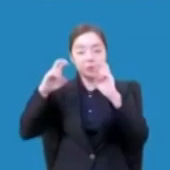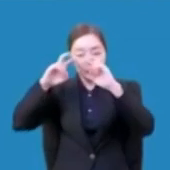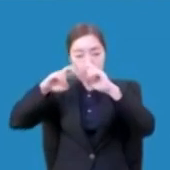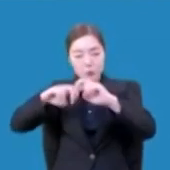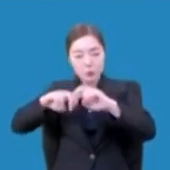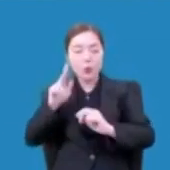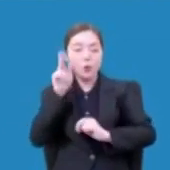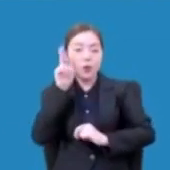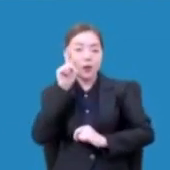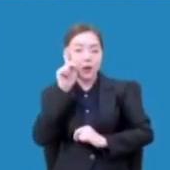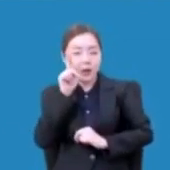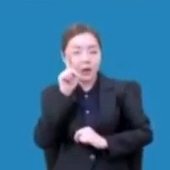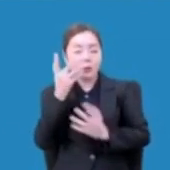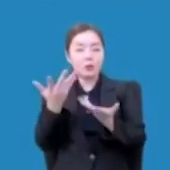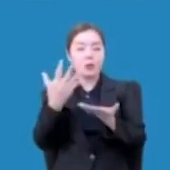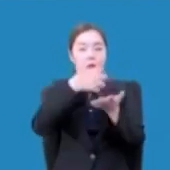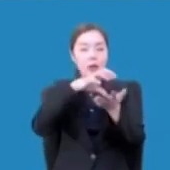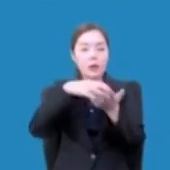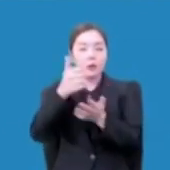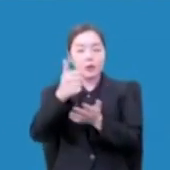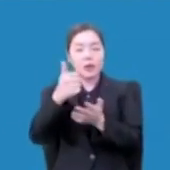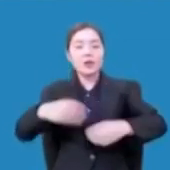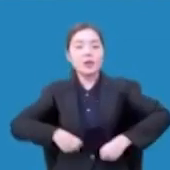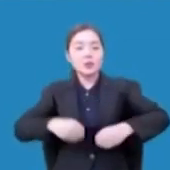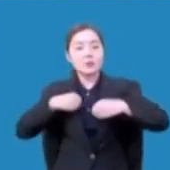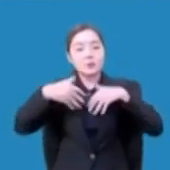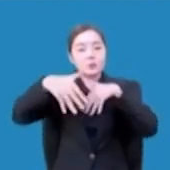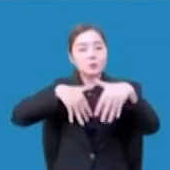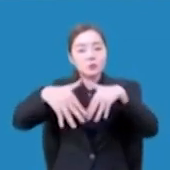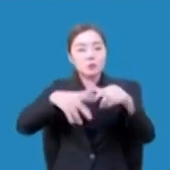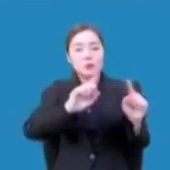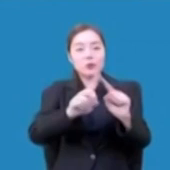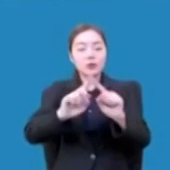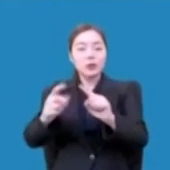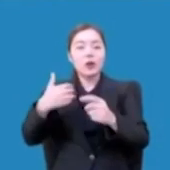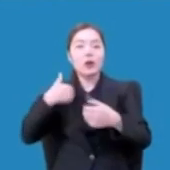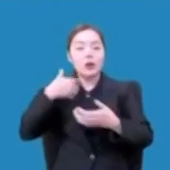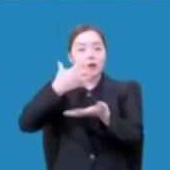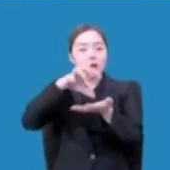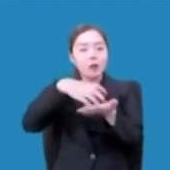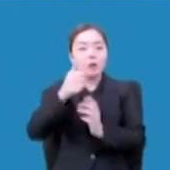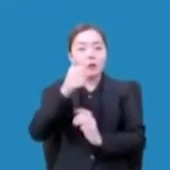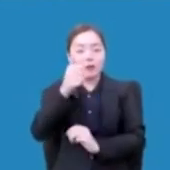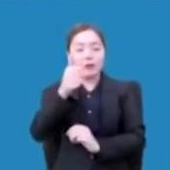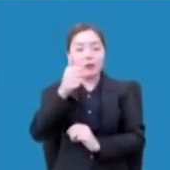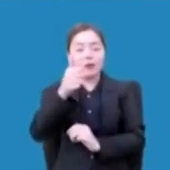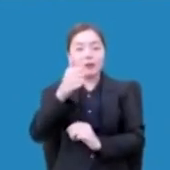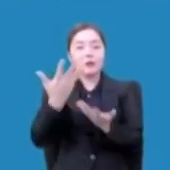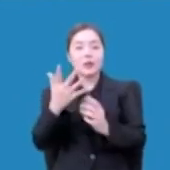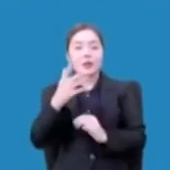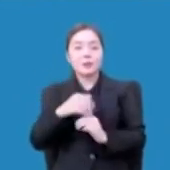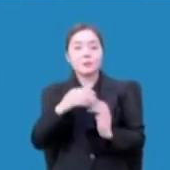ที่มีผลต่อวิถีความเป็นอยู่ของประชาชนทุกภาคส่วนผมสามารถรายงานข่าวเป็นภาษาถิ่นภา